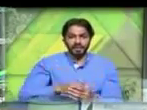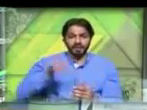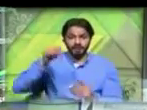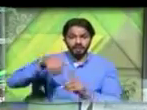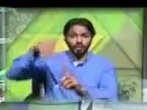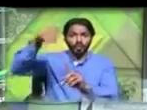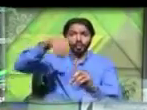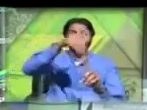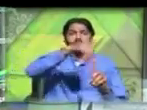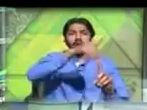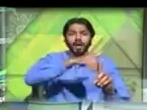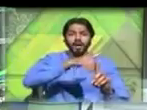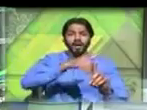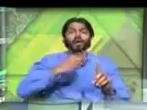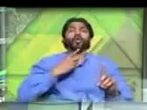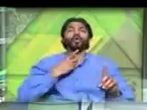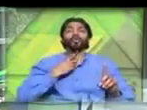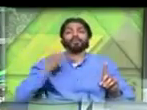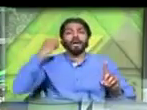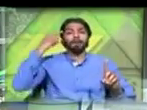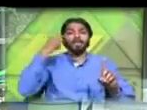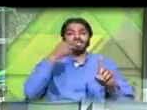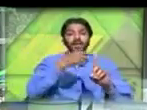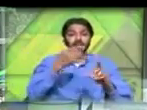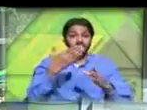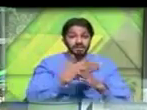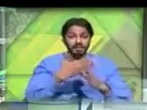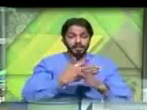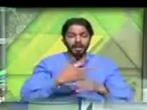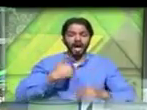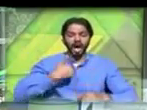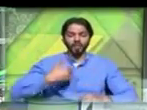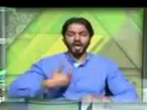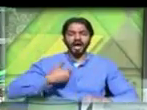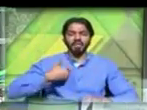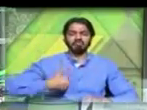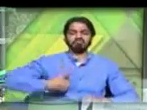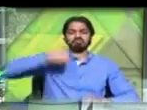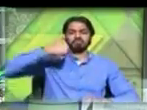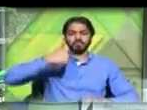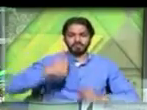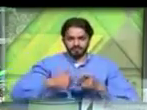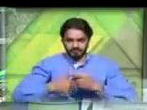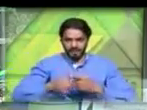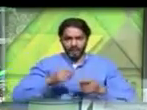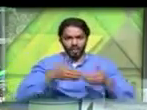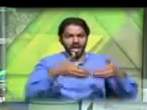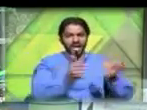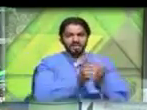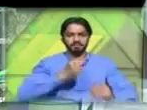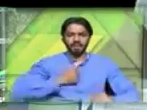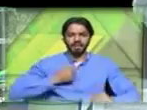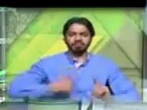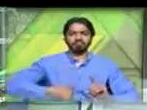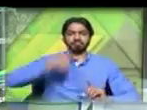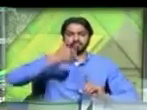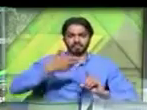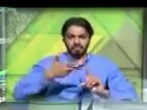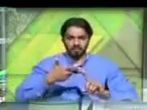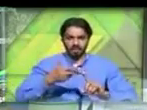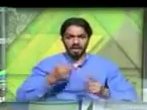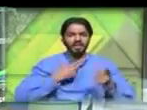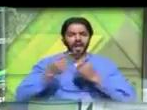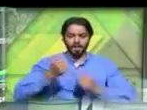هوى أن ينتصر جاههم أو رياستهم وما نسب